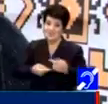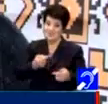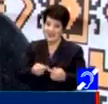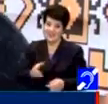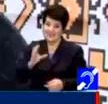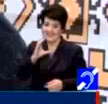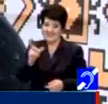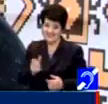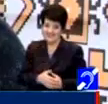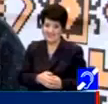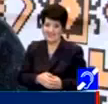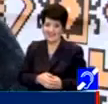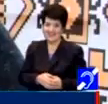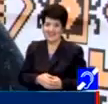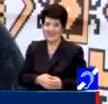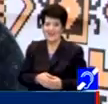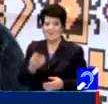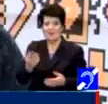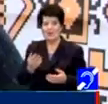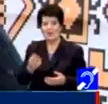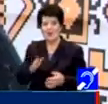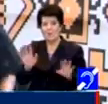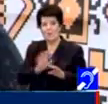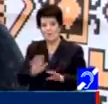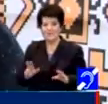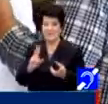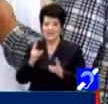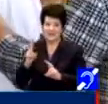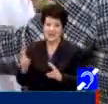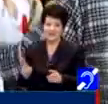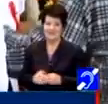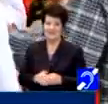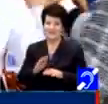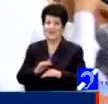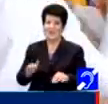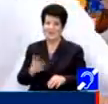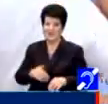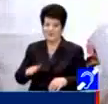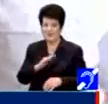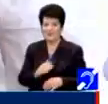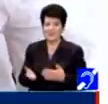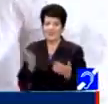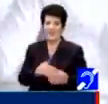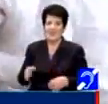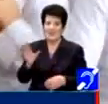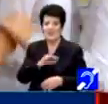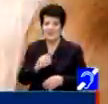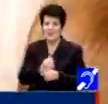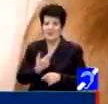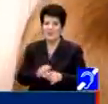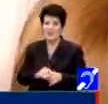să interacționeze prin muzică, prin dans, să se inspire copiii noștri de fapt, de la toate lucrurile pe care le